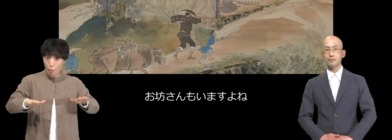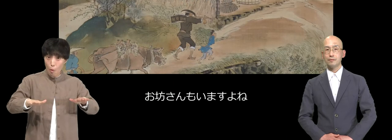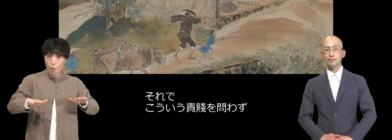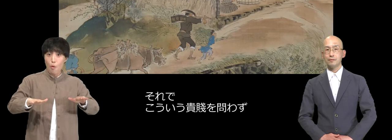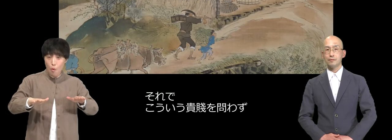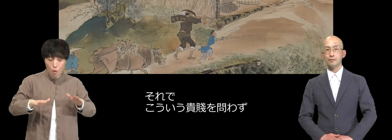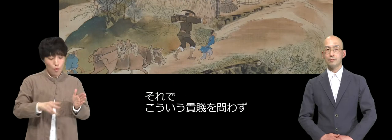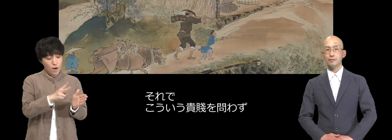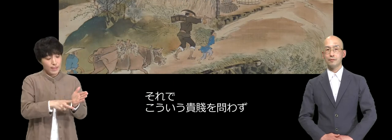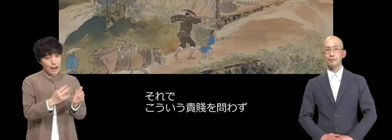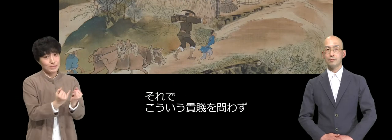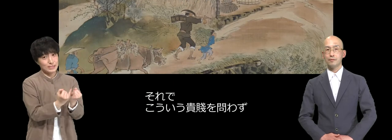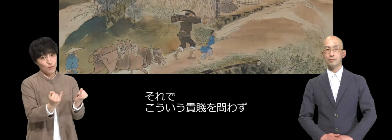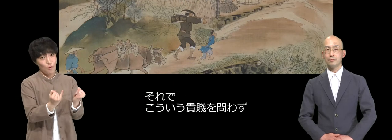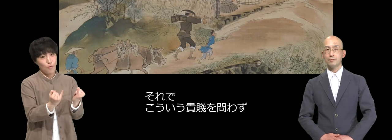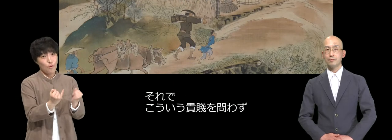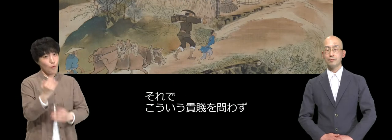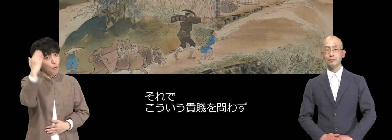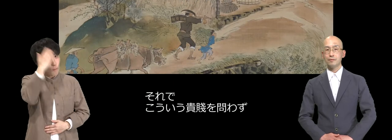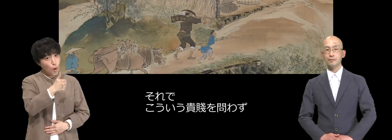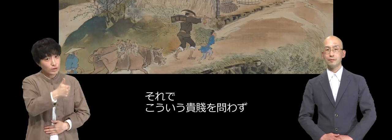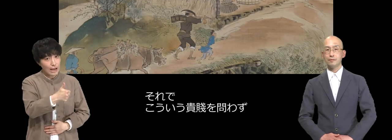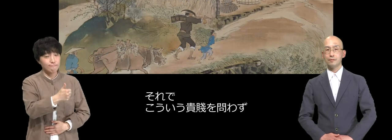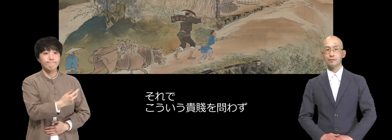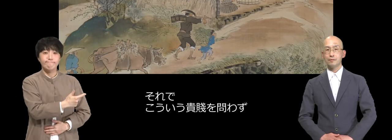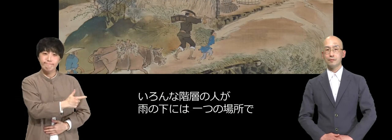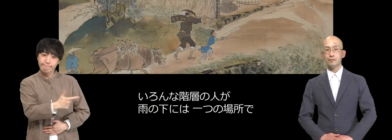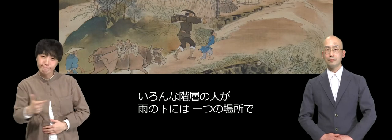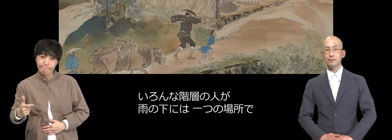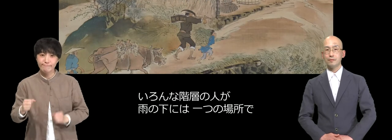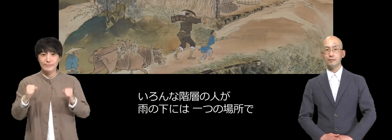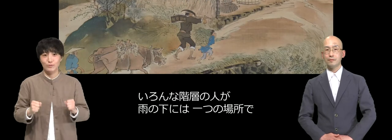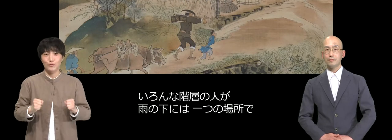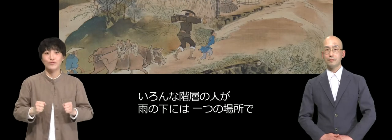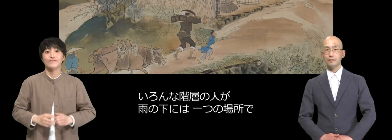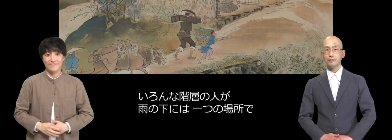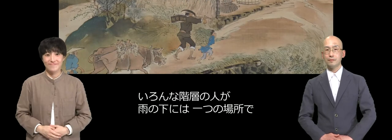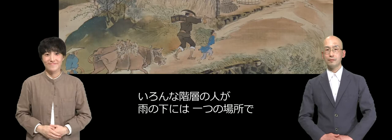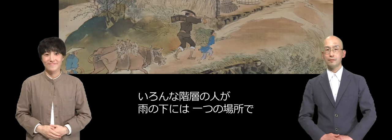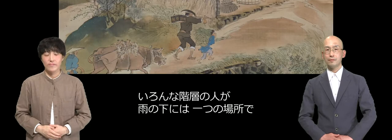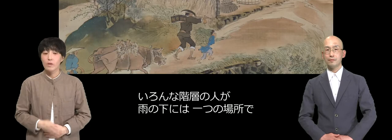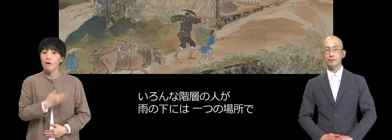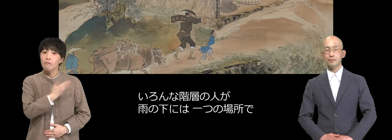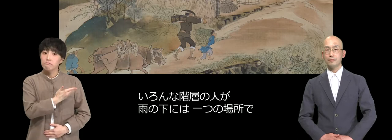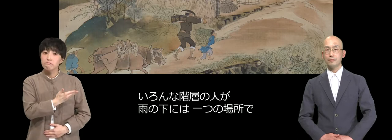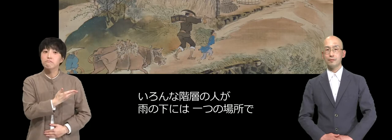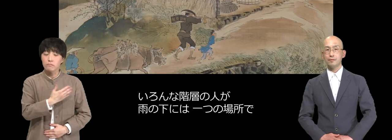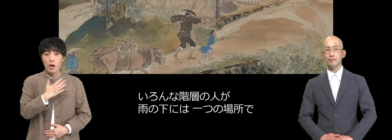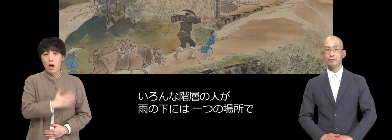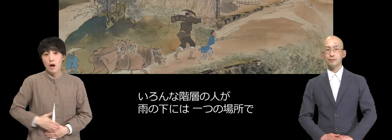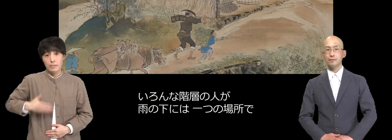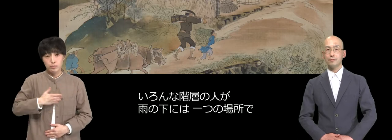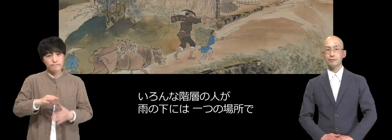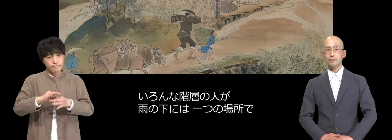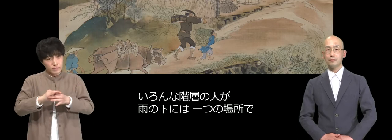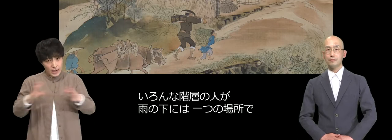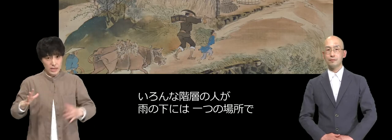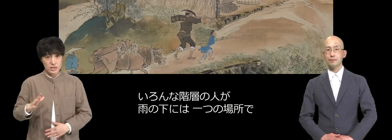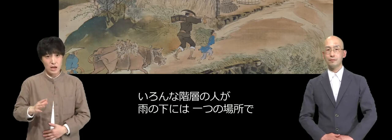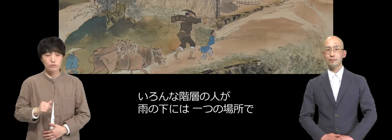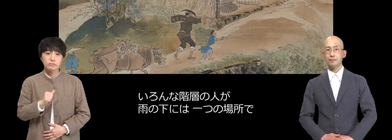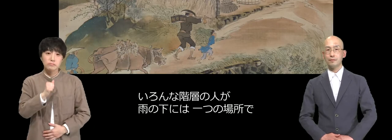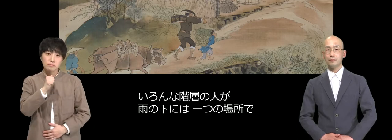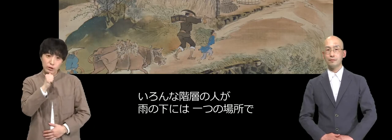ねこういうそのまあ汽船事というか子いろんな改造の人があっこ雨のもとには